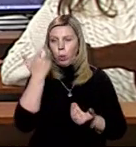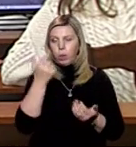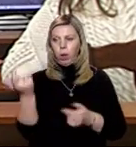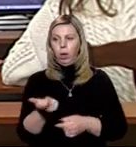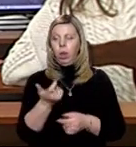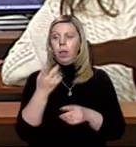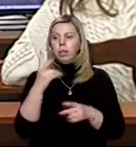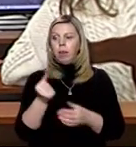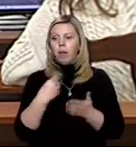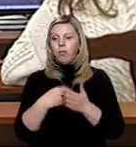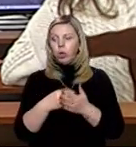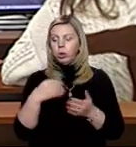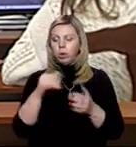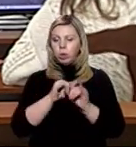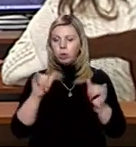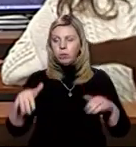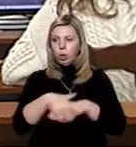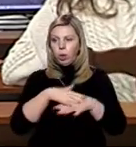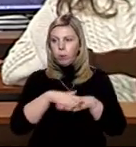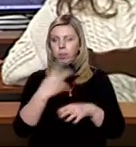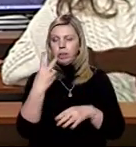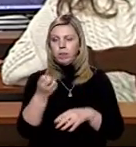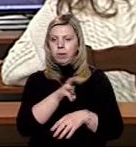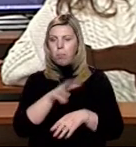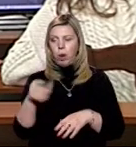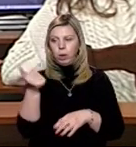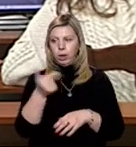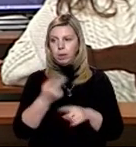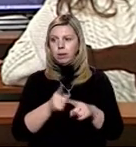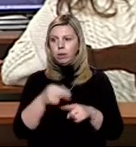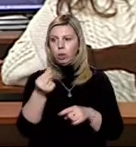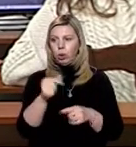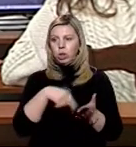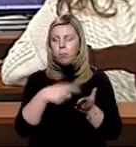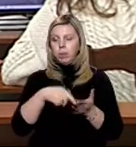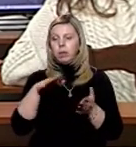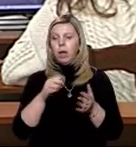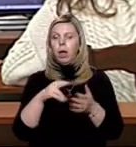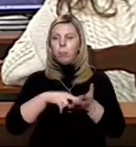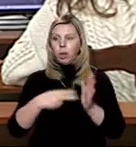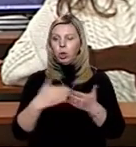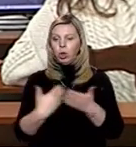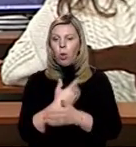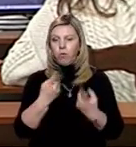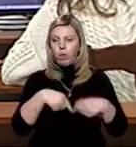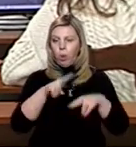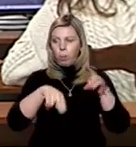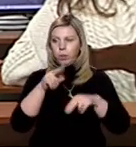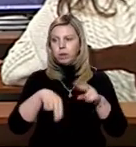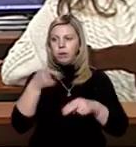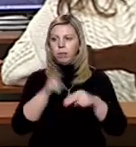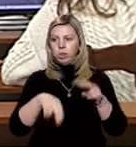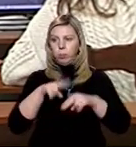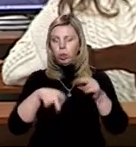господарство. На фонд бюджету розвитку громади – понад 200 мільйонів гривень. За ці гроші у місті планують звести нові об'єкти та завершити